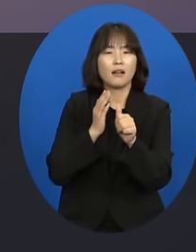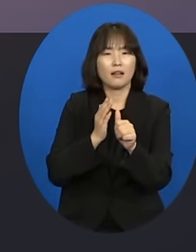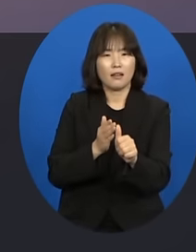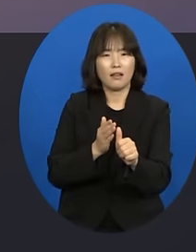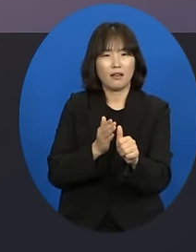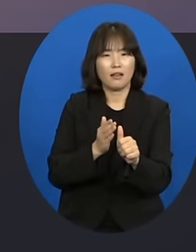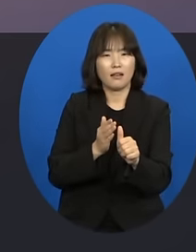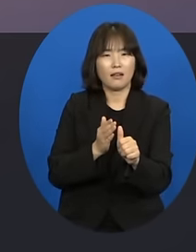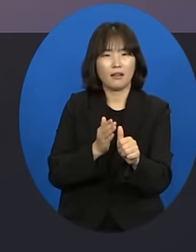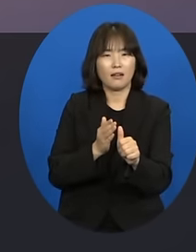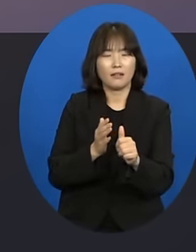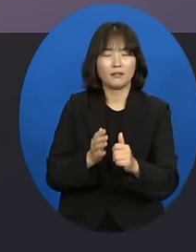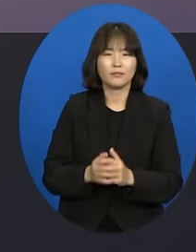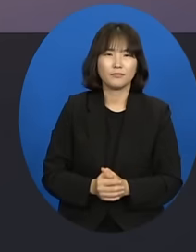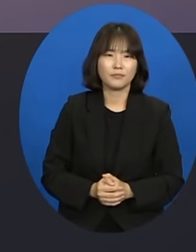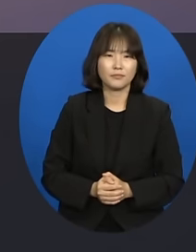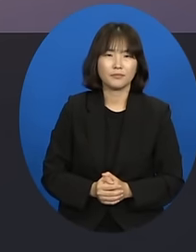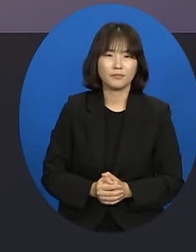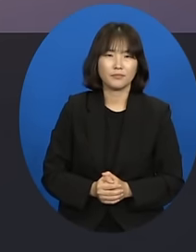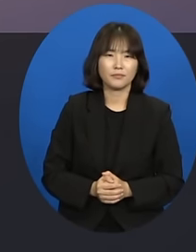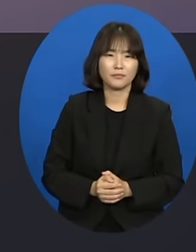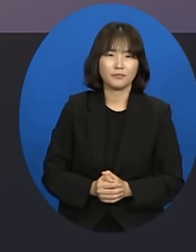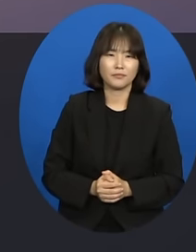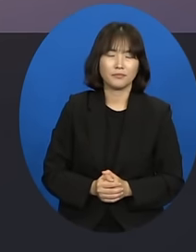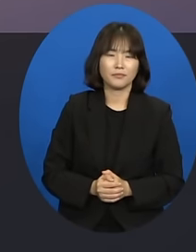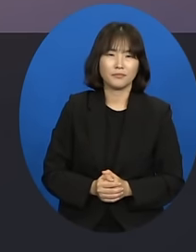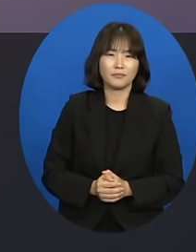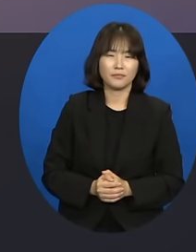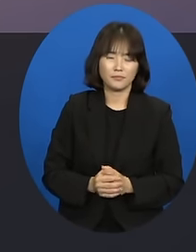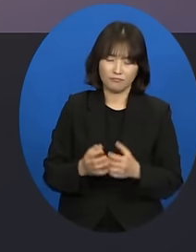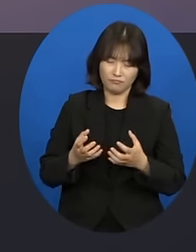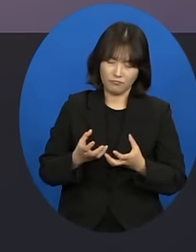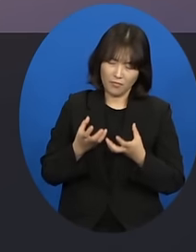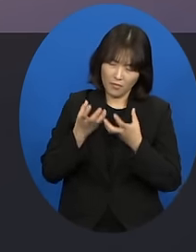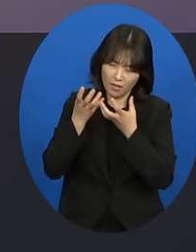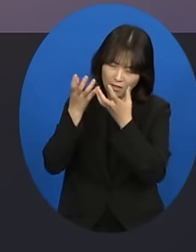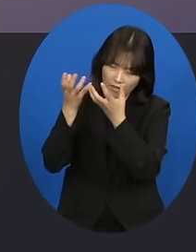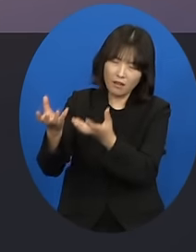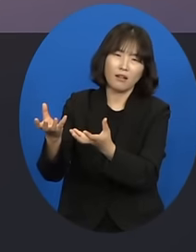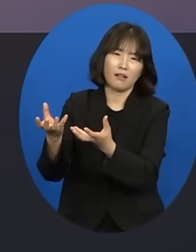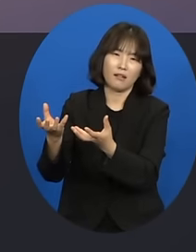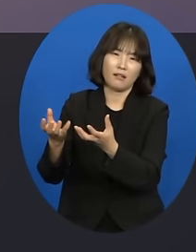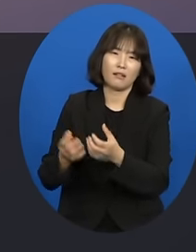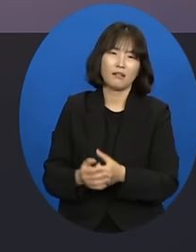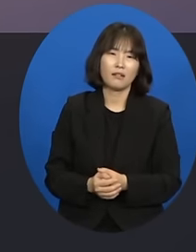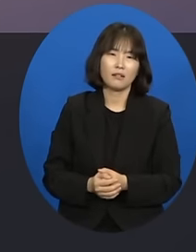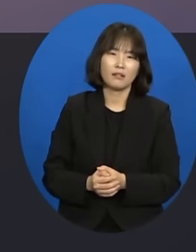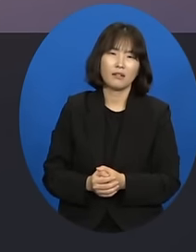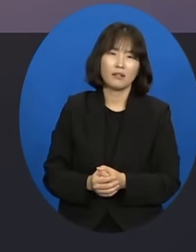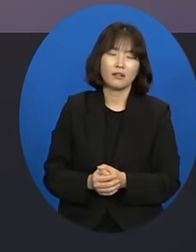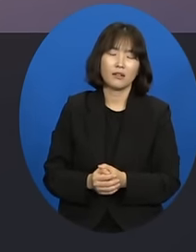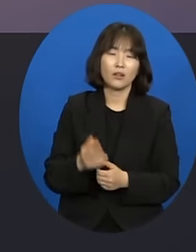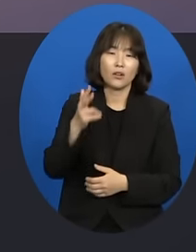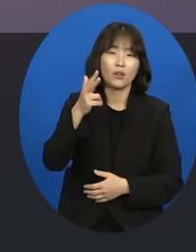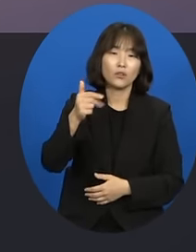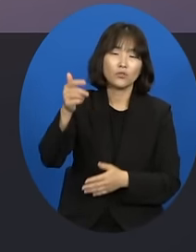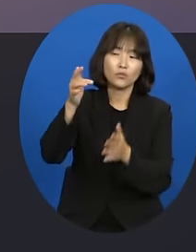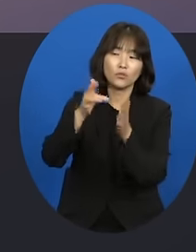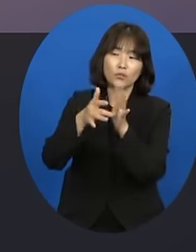앞에 쏟아놓아라, 털어놓아라, 토하라. 주